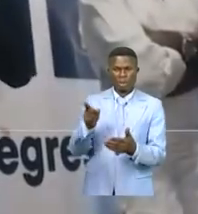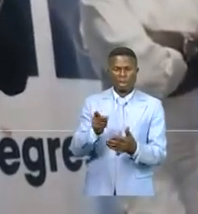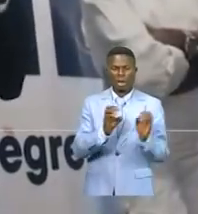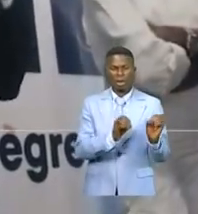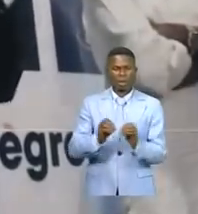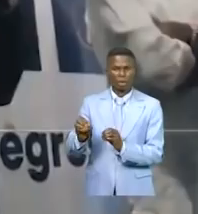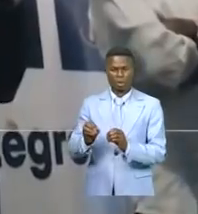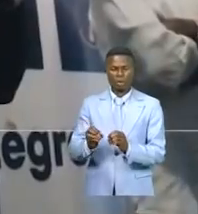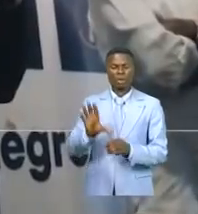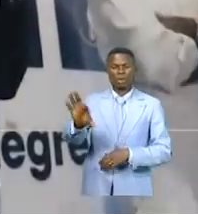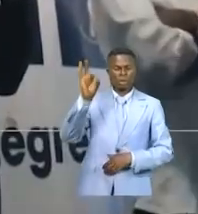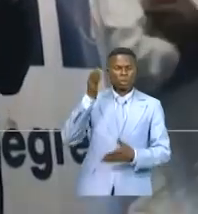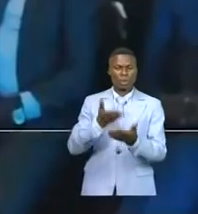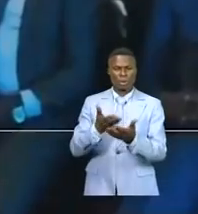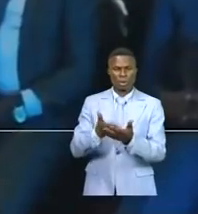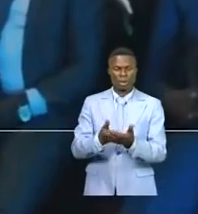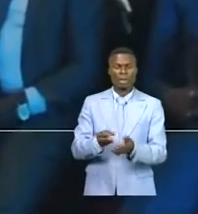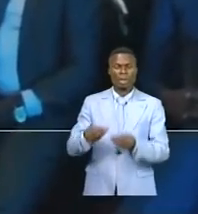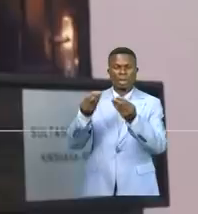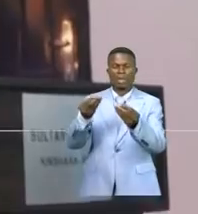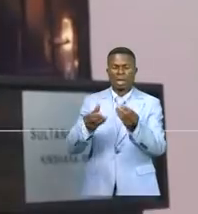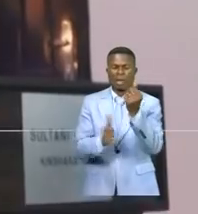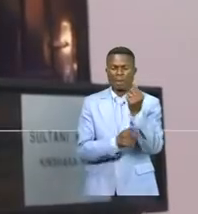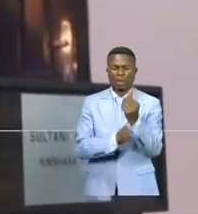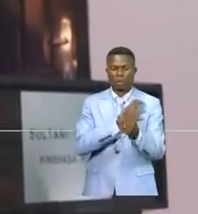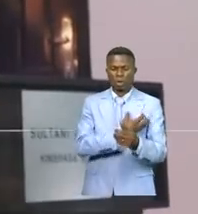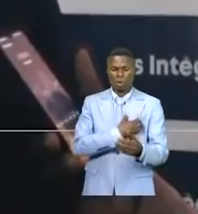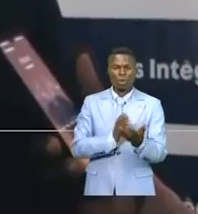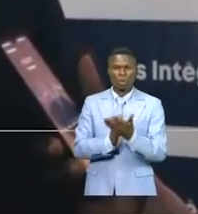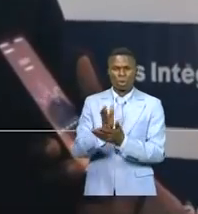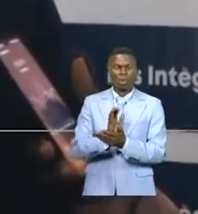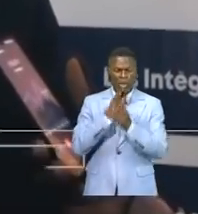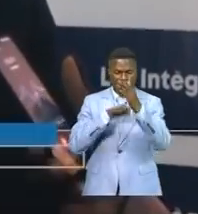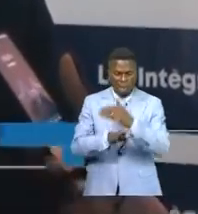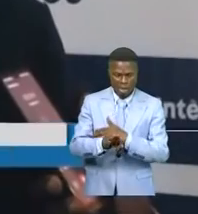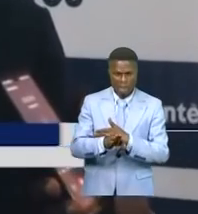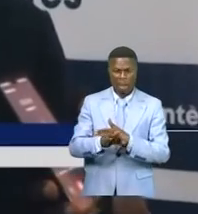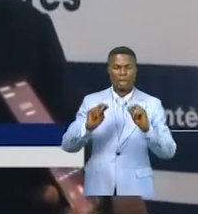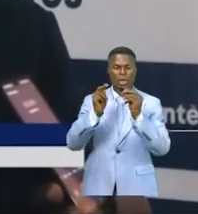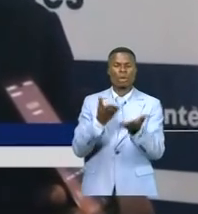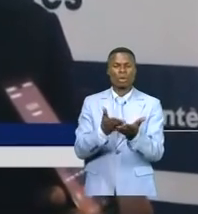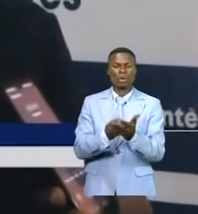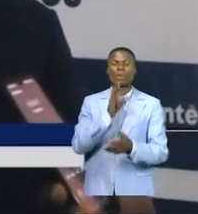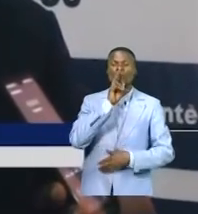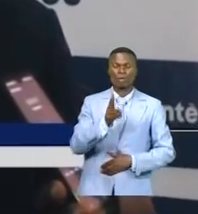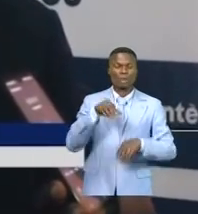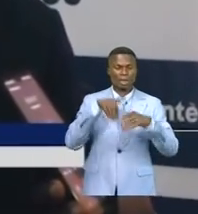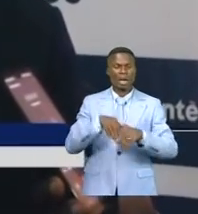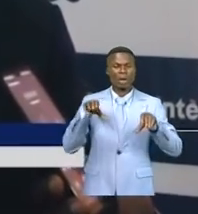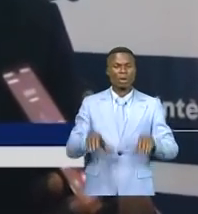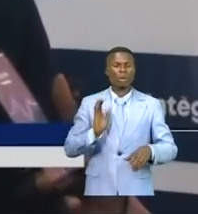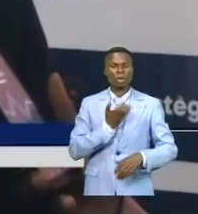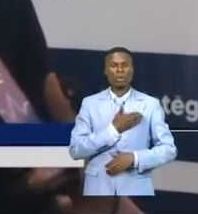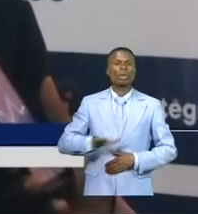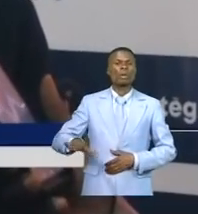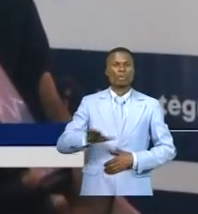procédé à cette nomination, faisant de lui un intègre. J'intègre systématiquement ce mouvement parce qu'effectivement au Congo, notre